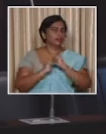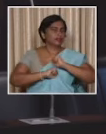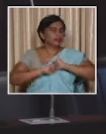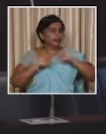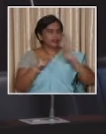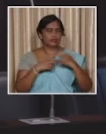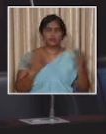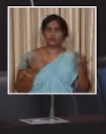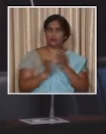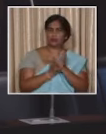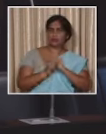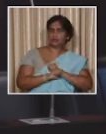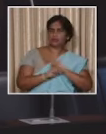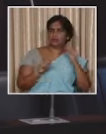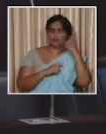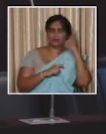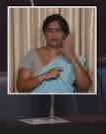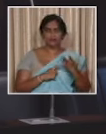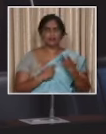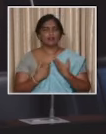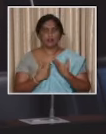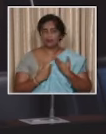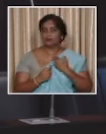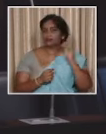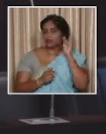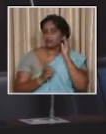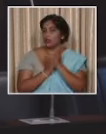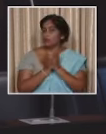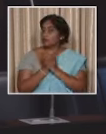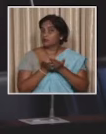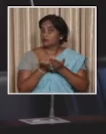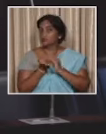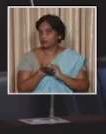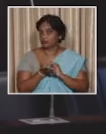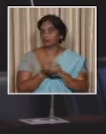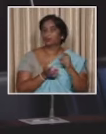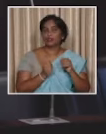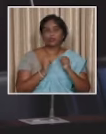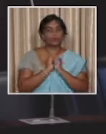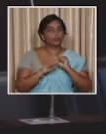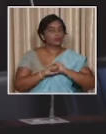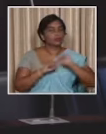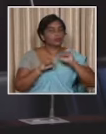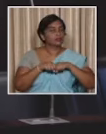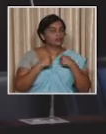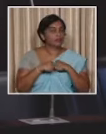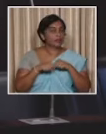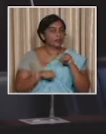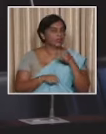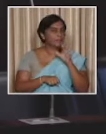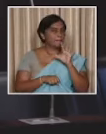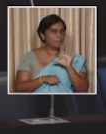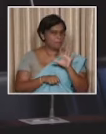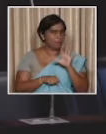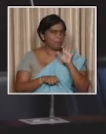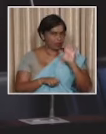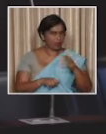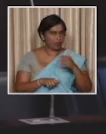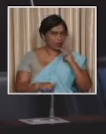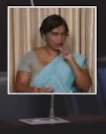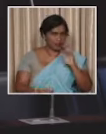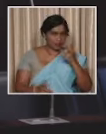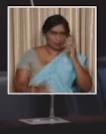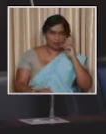එක. මොකද අපිට ලැබෙන වාර්තා අනුව මේ දුම්රිය සේවයේ වෘත්තීය සමිතිය 105ක් ඉන්නවයි කියලා මම දන්නේ. ඒක හරිද නැද්ද